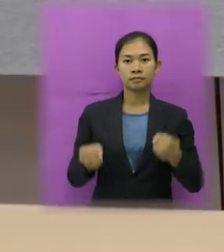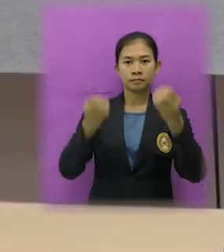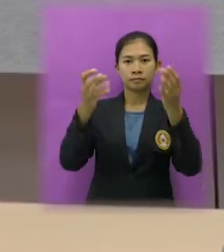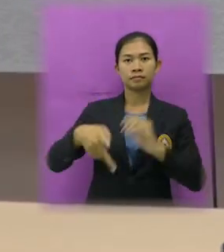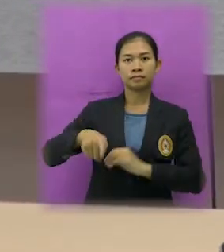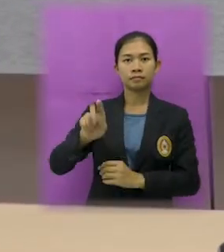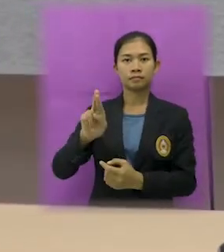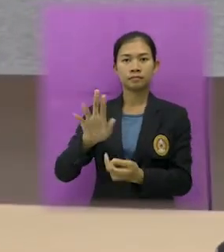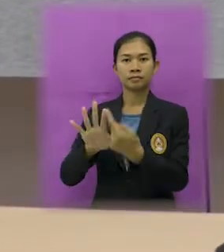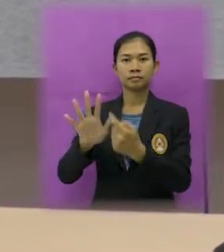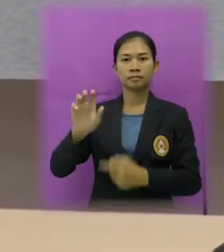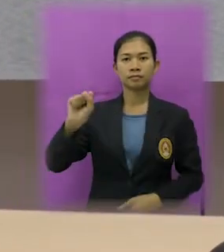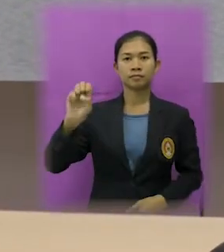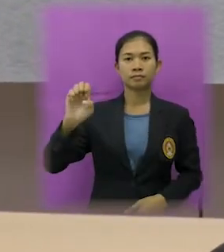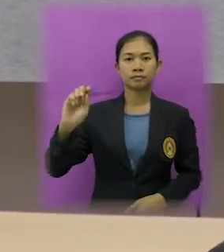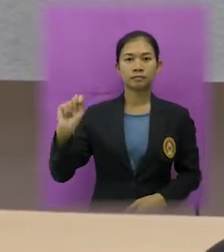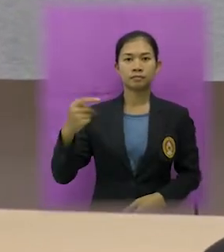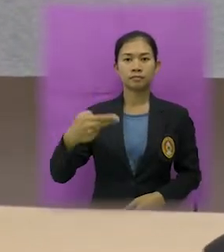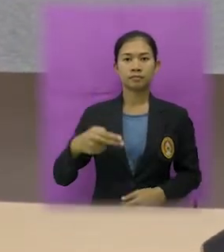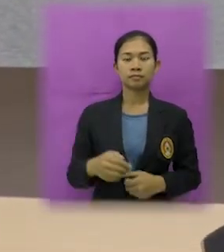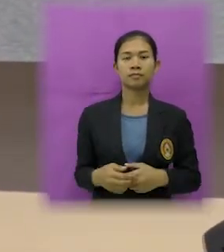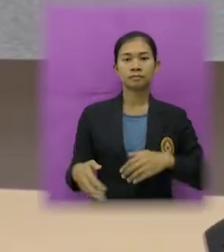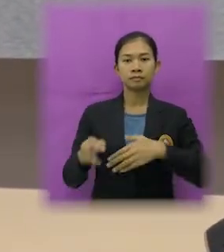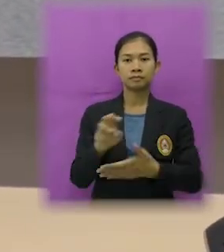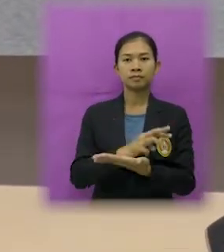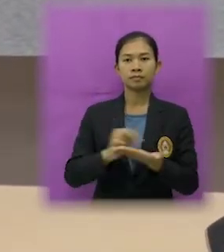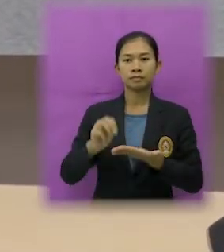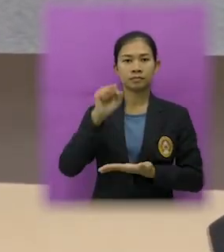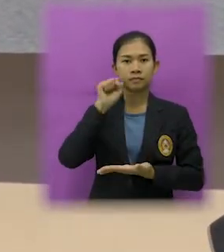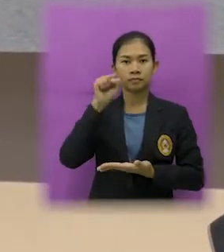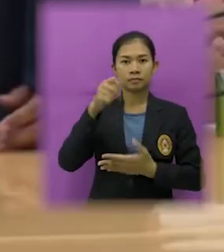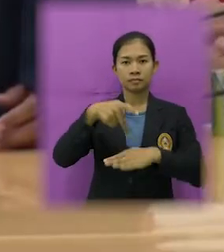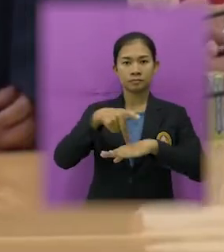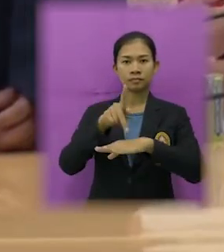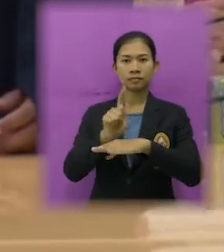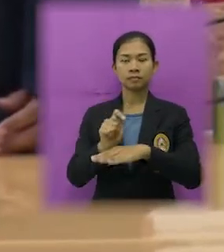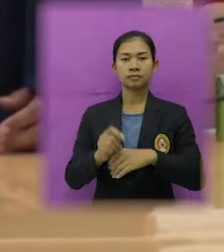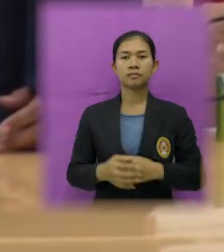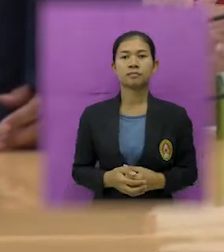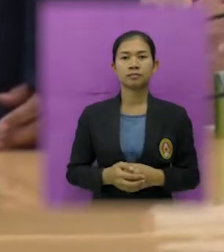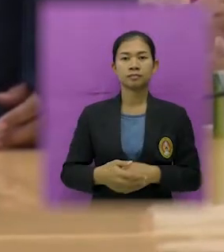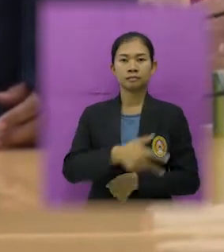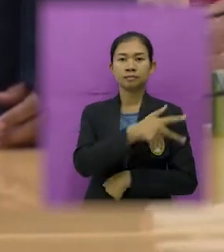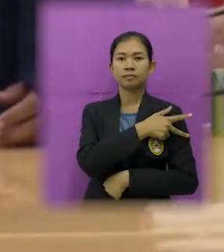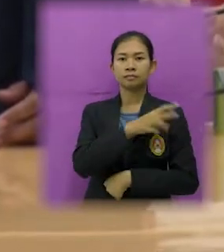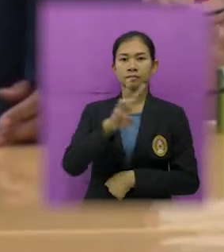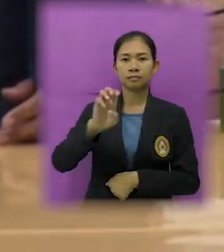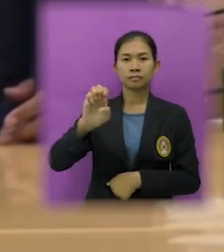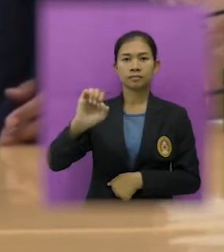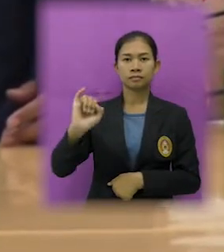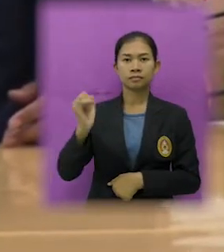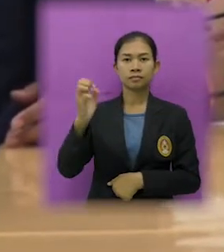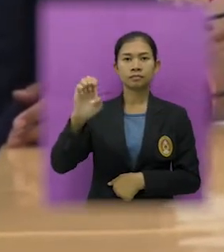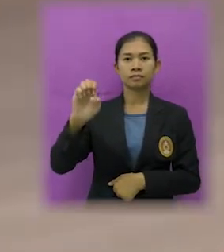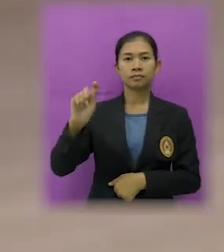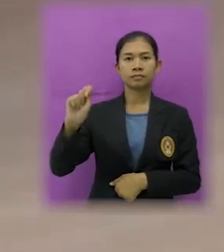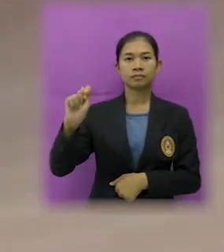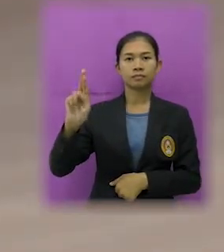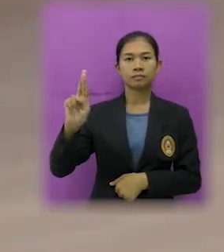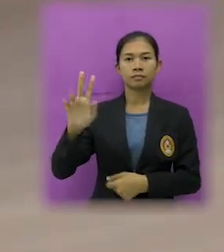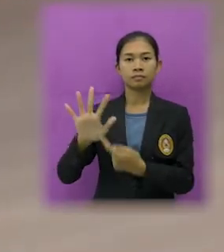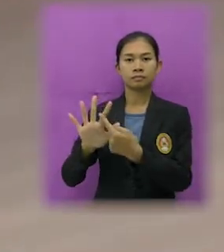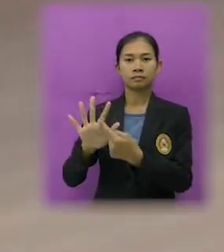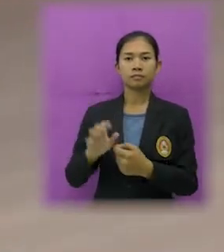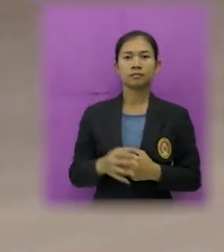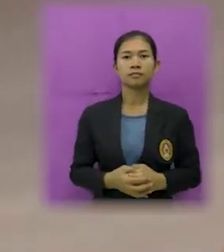โดยมีอาจารย์ประสิทธิ์คะเลรำที่ปรึกษามหาวิทยาลัยราชภัฏสกลนครเป็นประธานพร้อมคณะผู้บริหารอาจ